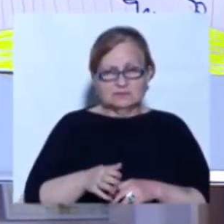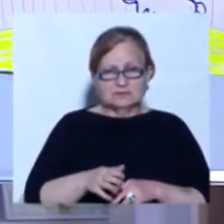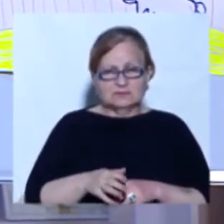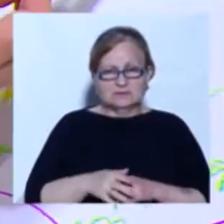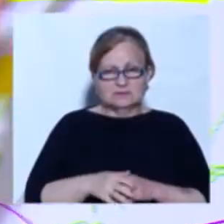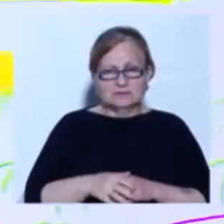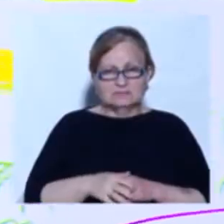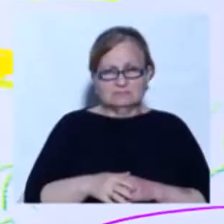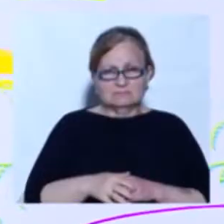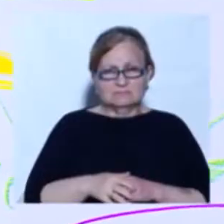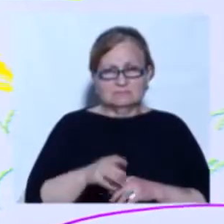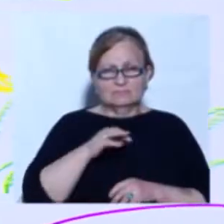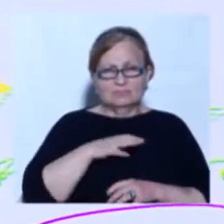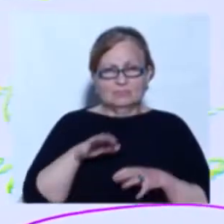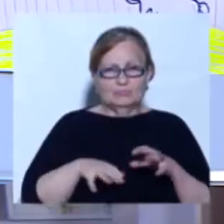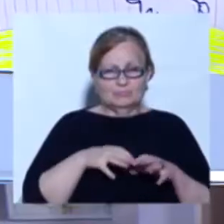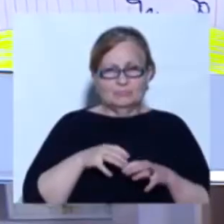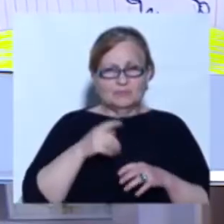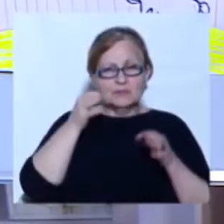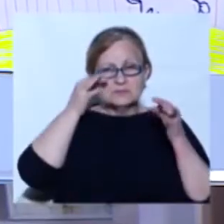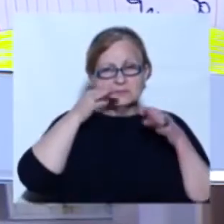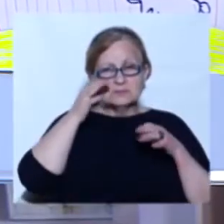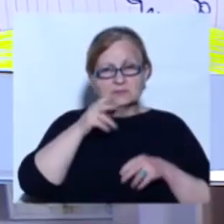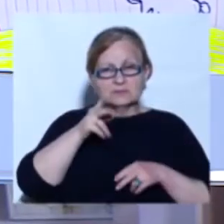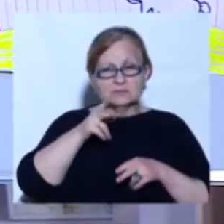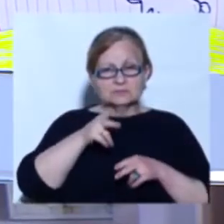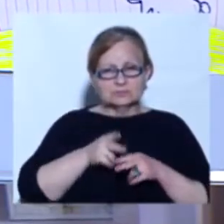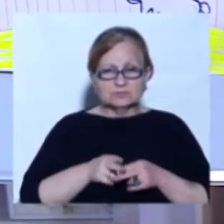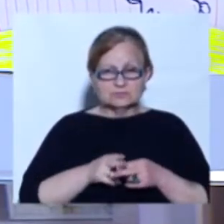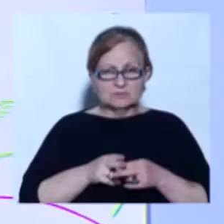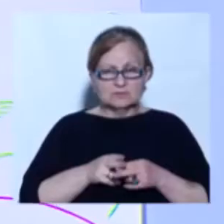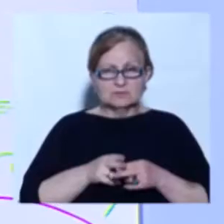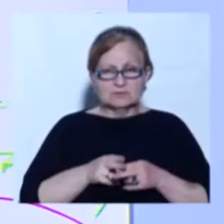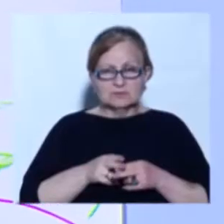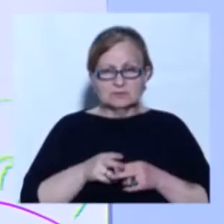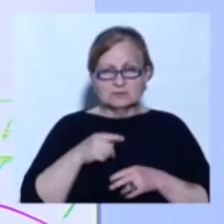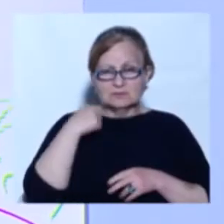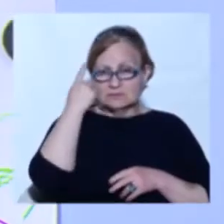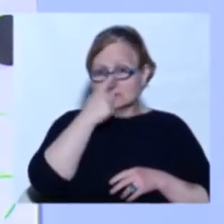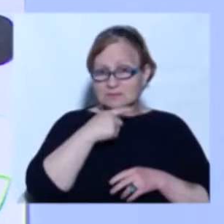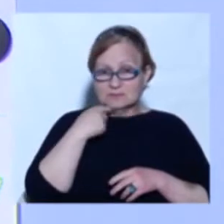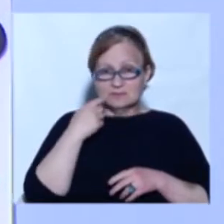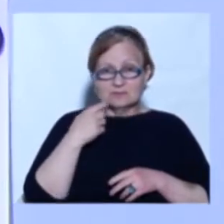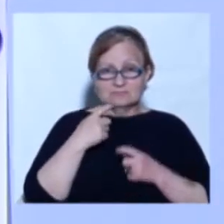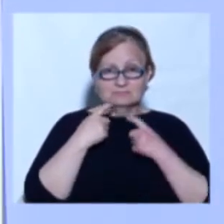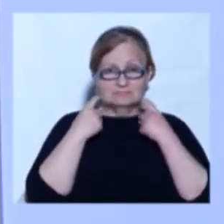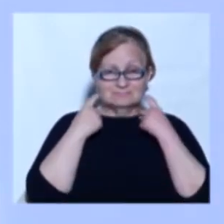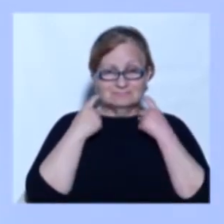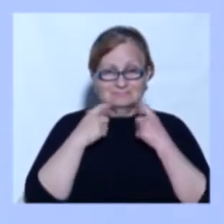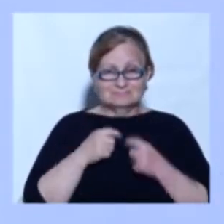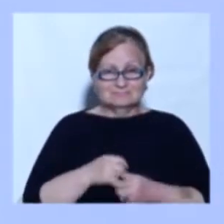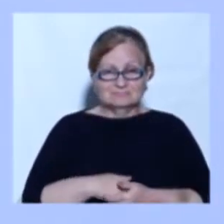დათვი, თეთრმა დათვმა ტირილი შეწყვიტა და სახეც ნახეთ როგორ გამხიარულდა. Უფრო